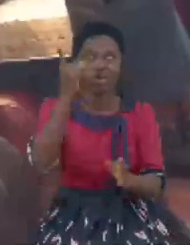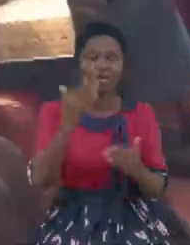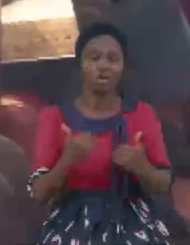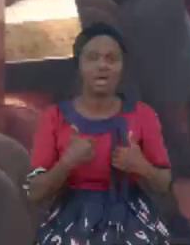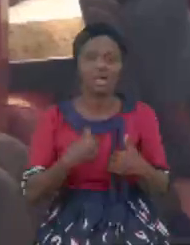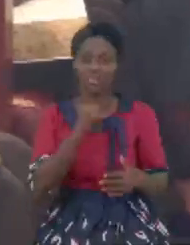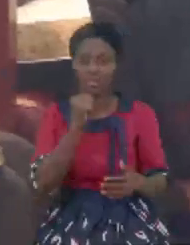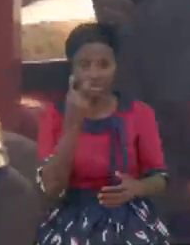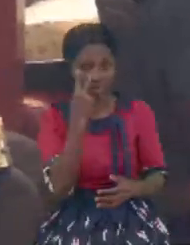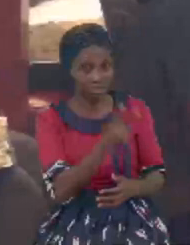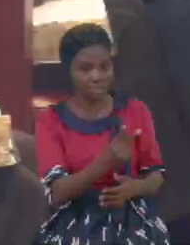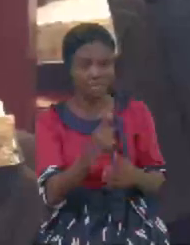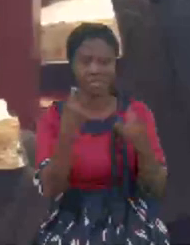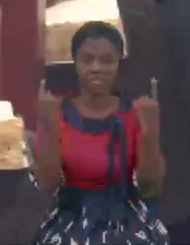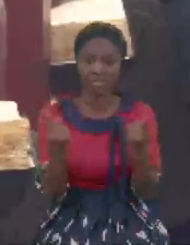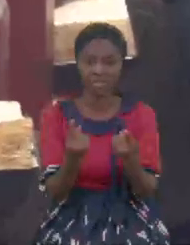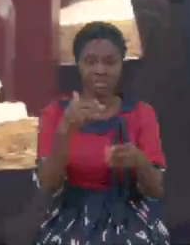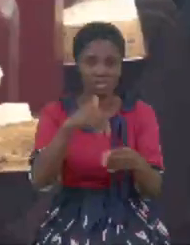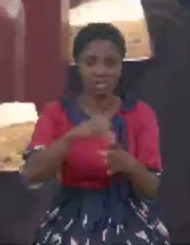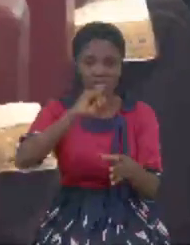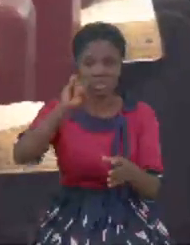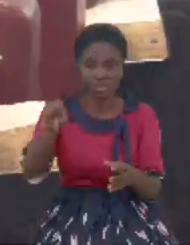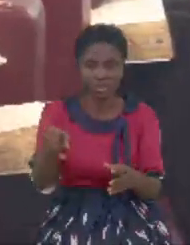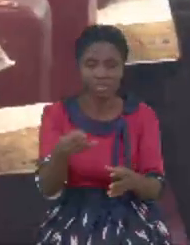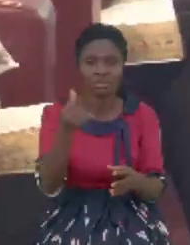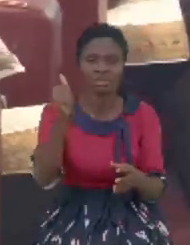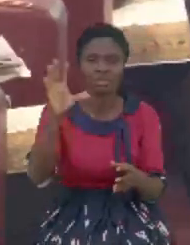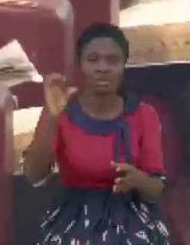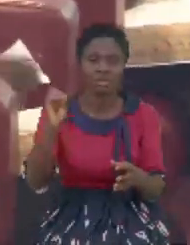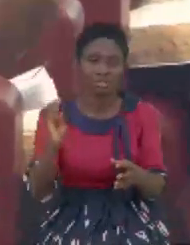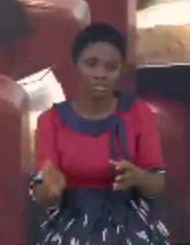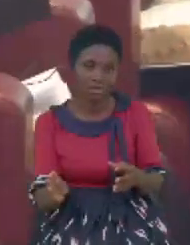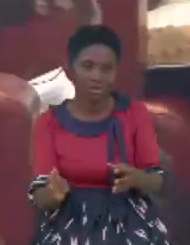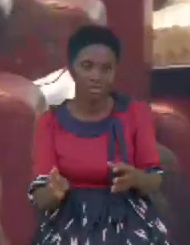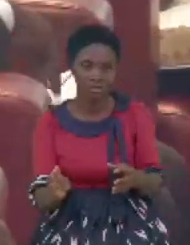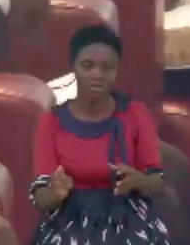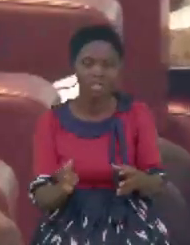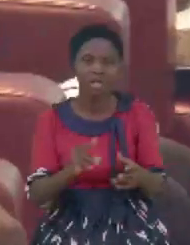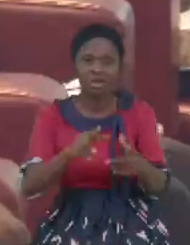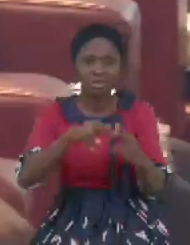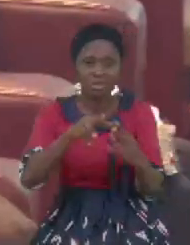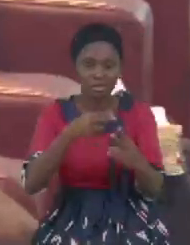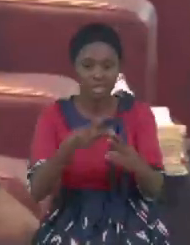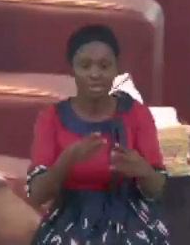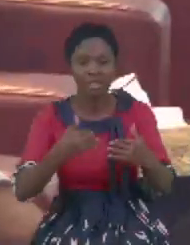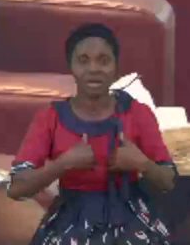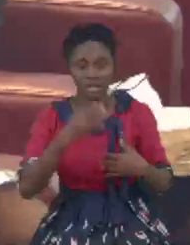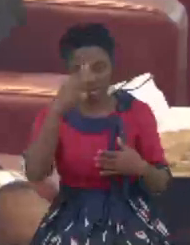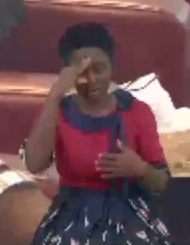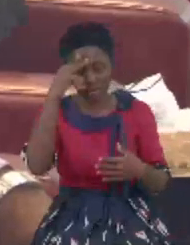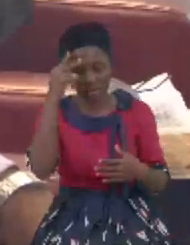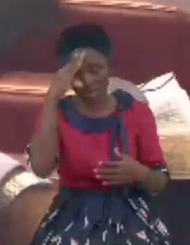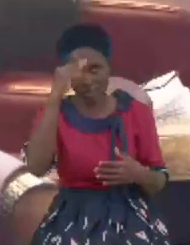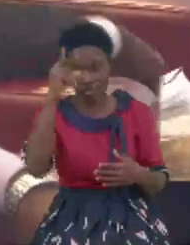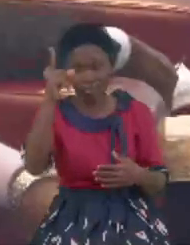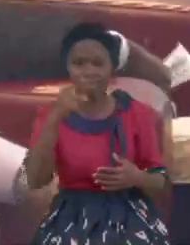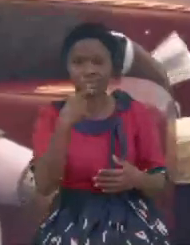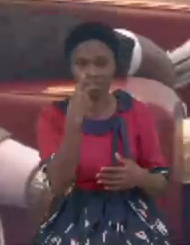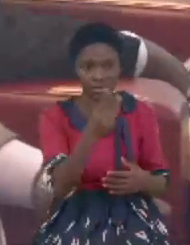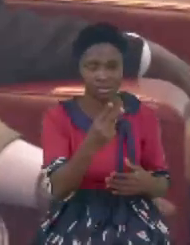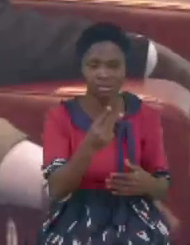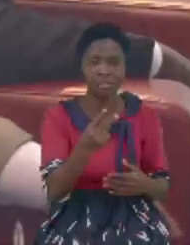n'aperçoit point d'iniquité en Jacob. Il ne voit point d'injustice en Israël. L'Éternel, son Dieu, est avec lui. Il